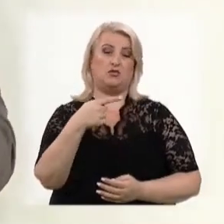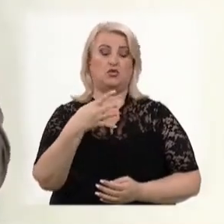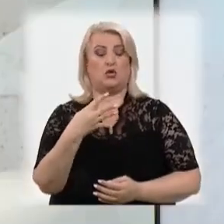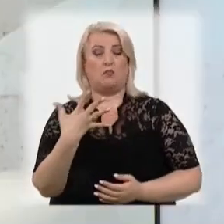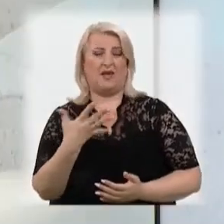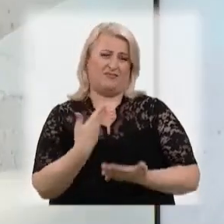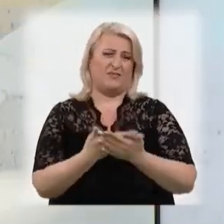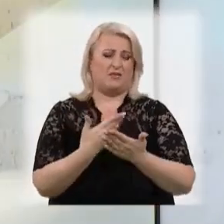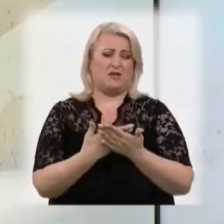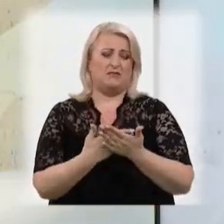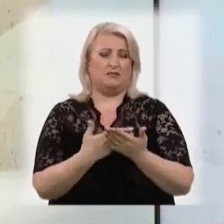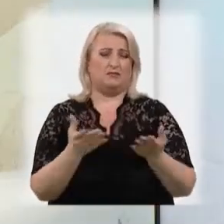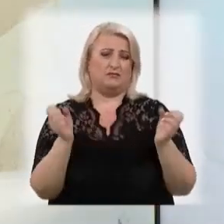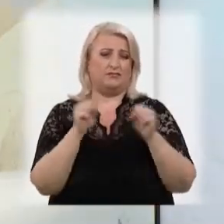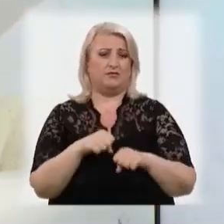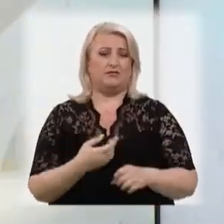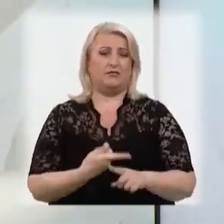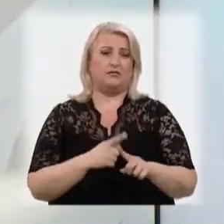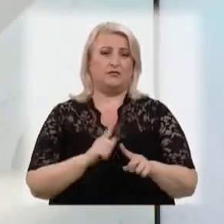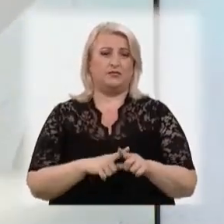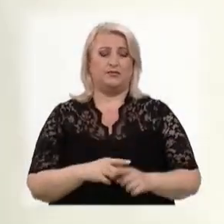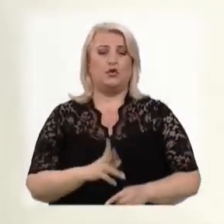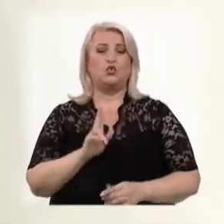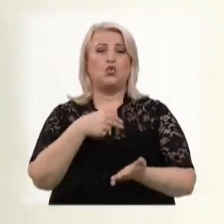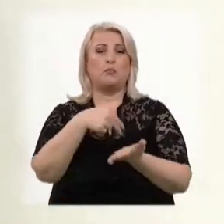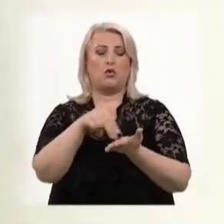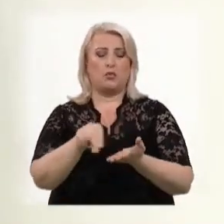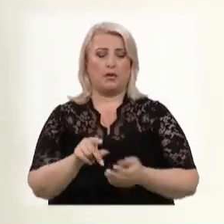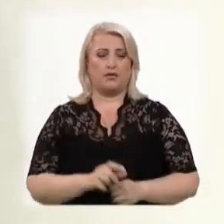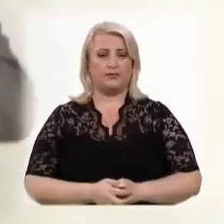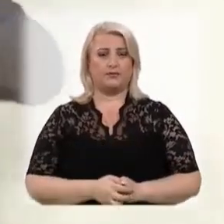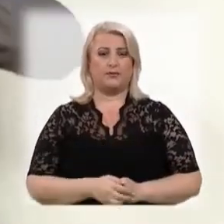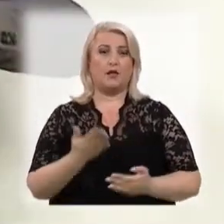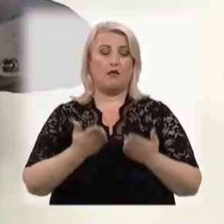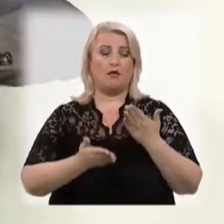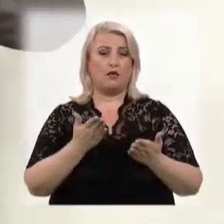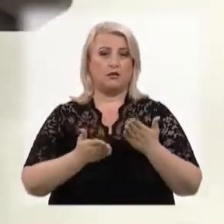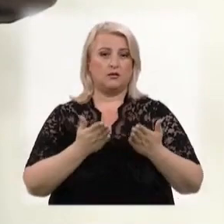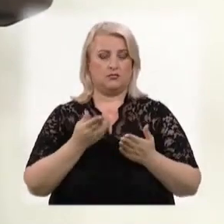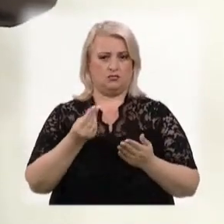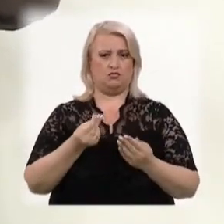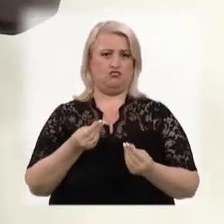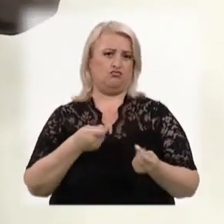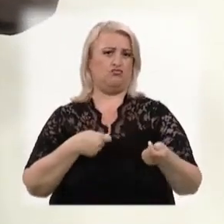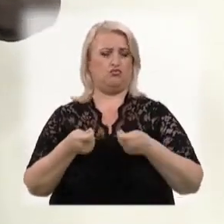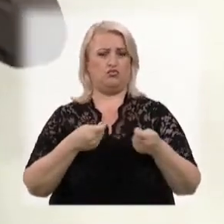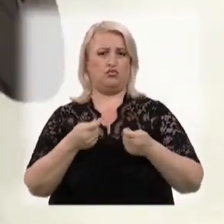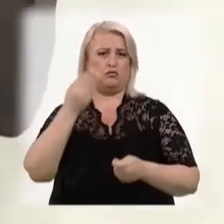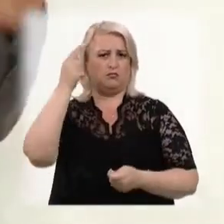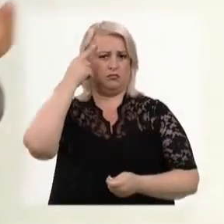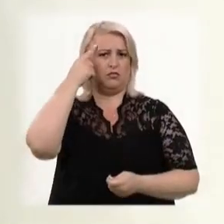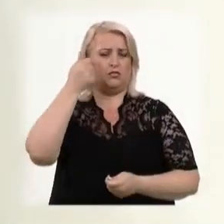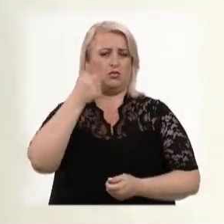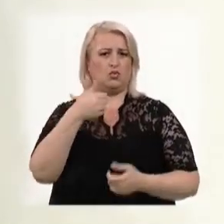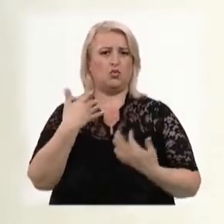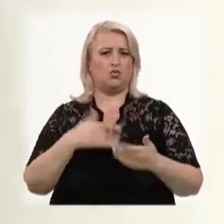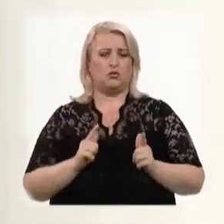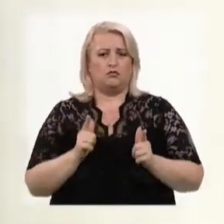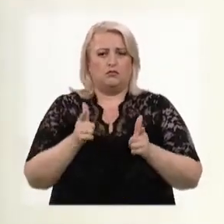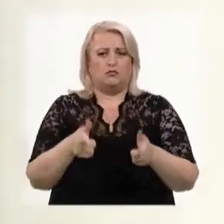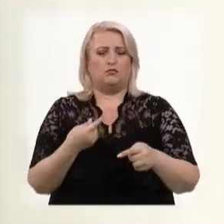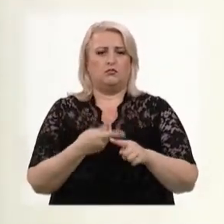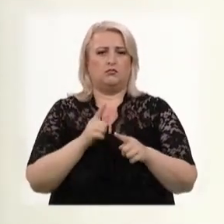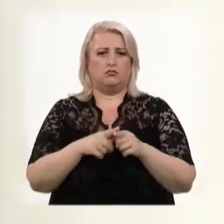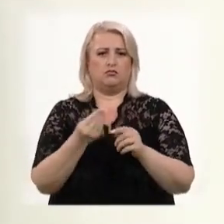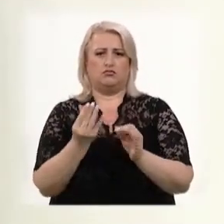Îi așa termin mă este persoana buyer Cine cumpără dacă tu ești un business mai conștient și deja intrat în proză în